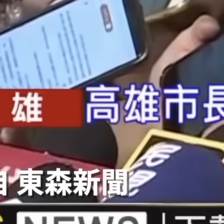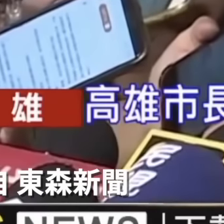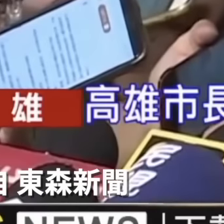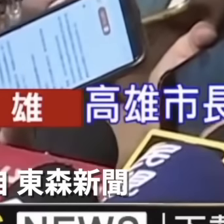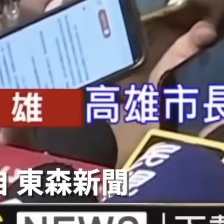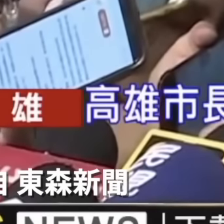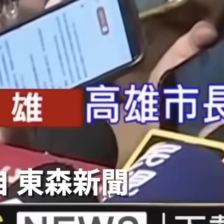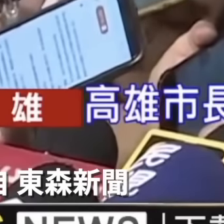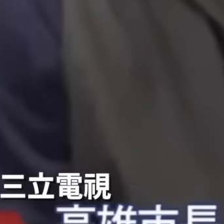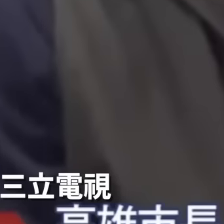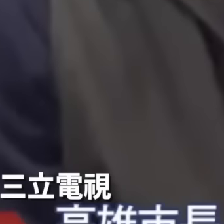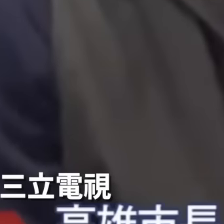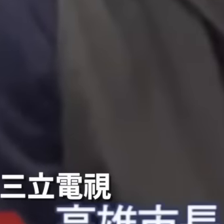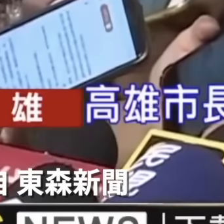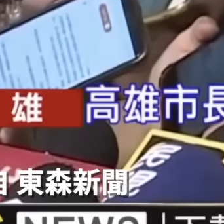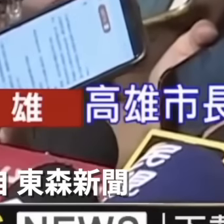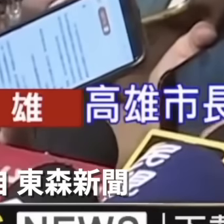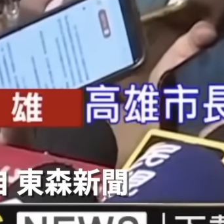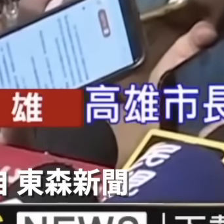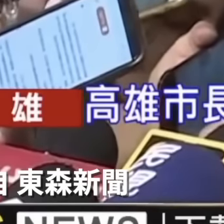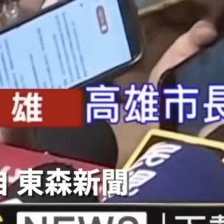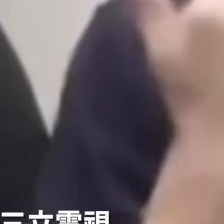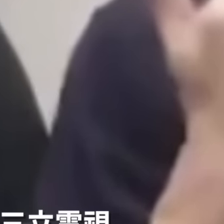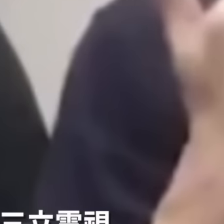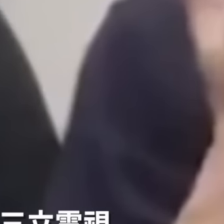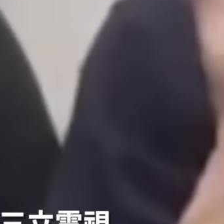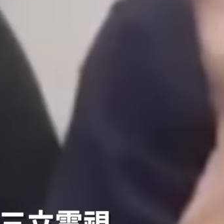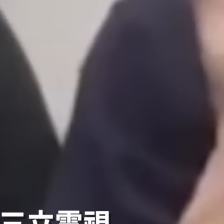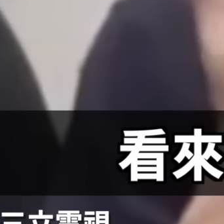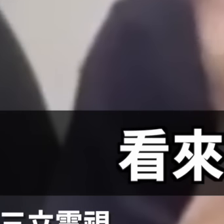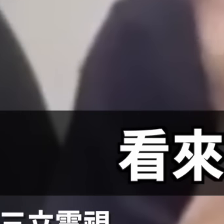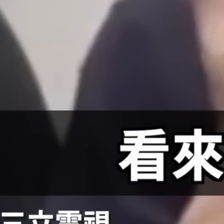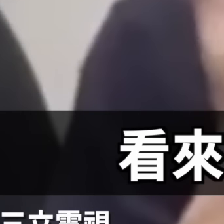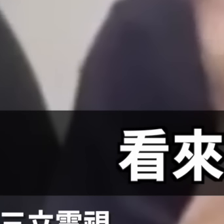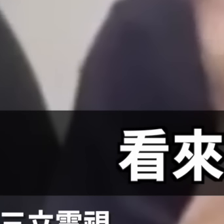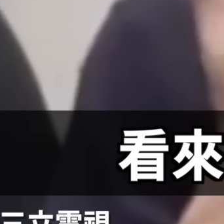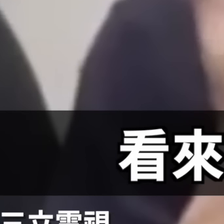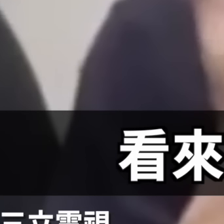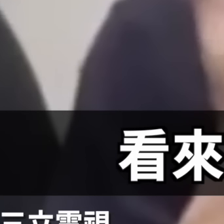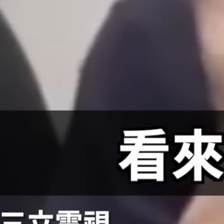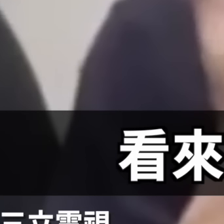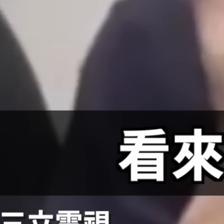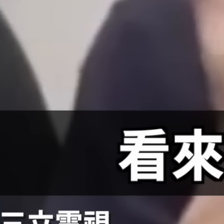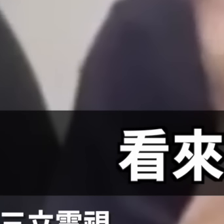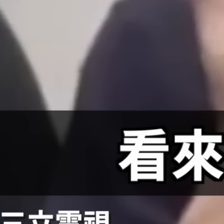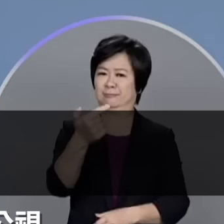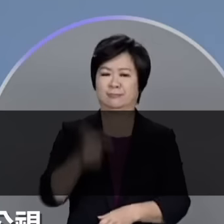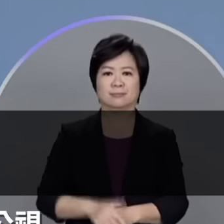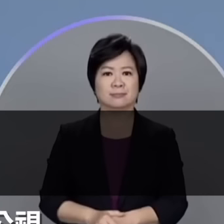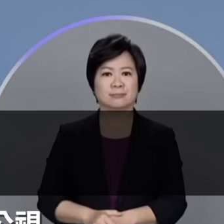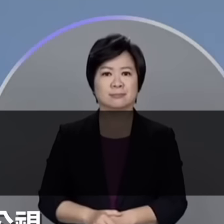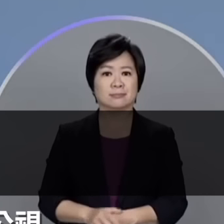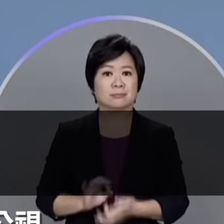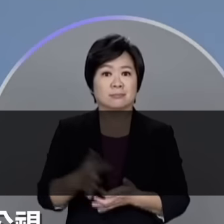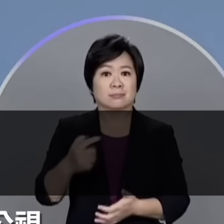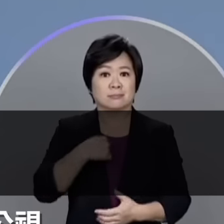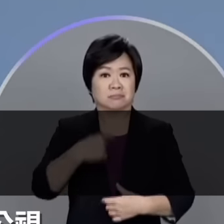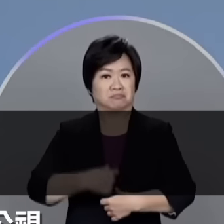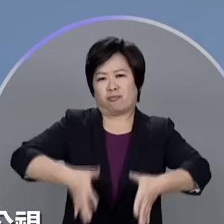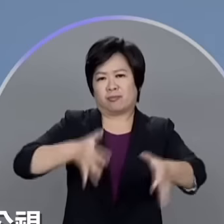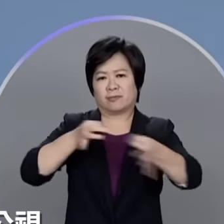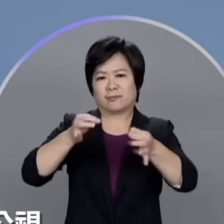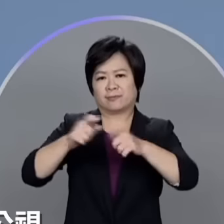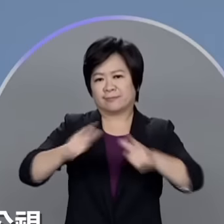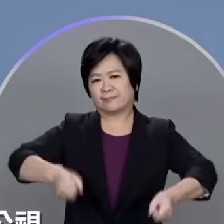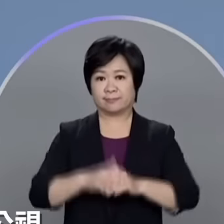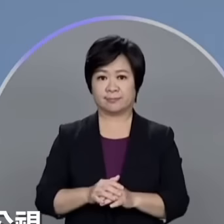人绝对不会喝醉酒， 每次清醒 绝对不会喝醉酒， 大醉而返。 看来喝醉的程度介于有跟没有之间。接下来他又想起高